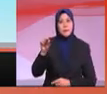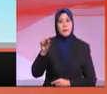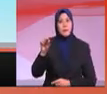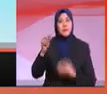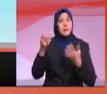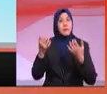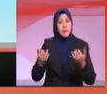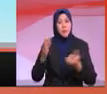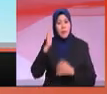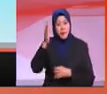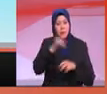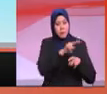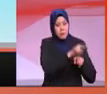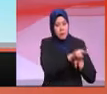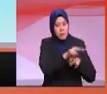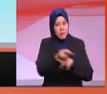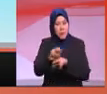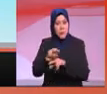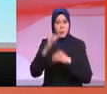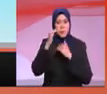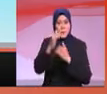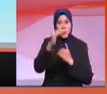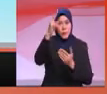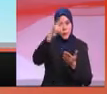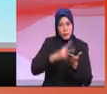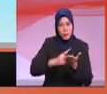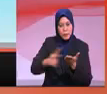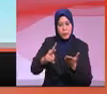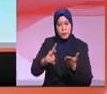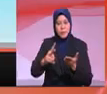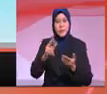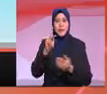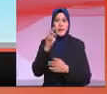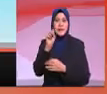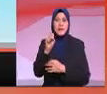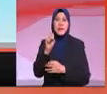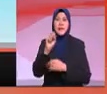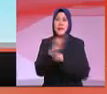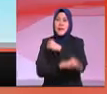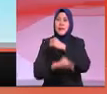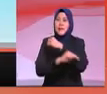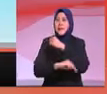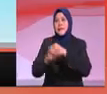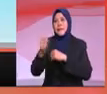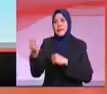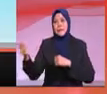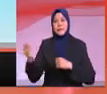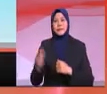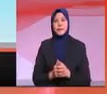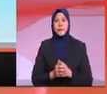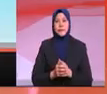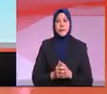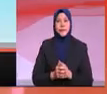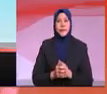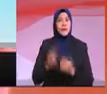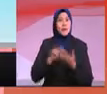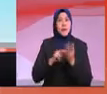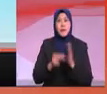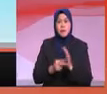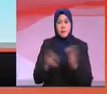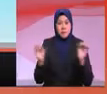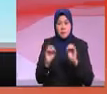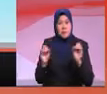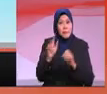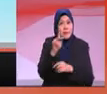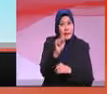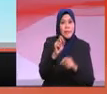kita akan pantau dalam tempoh 2 minggu perkembangan kes-kes di negeri lain. Ini tak bermakna tak ada kes,